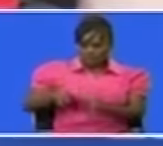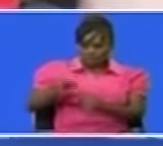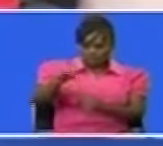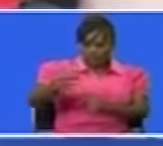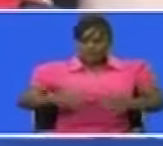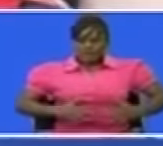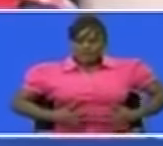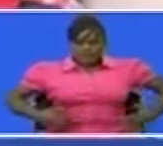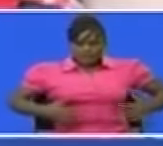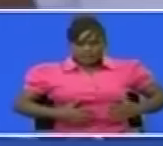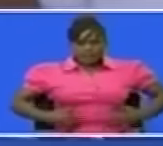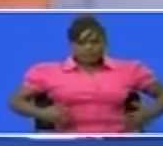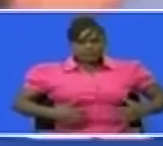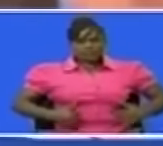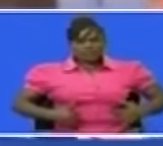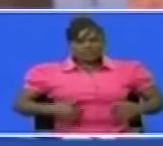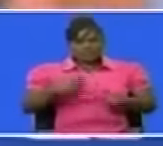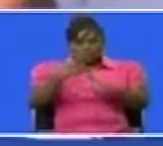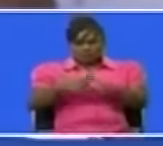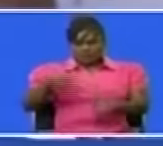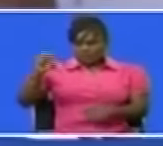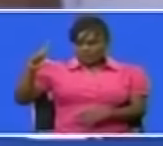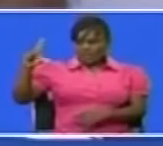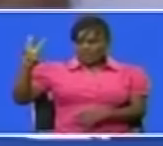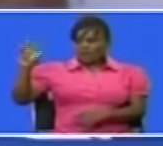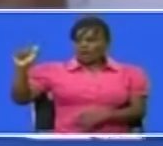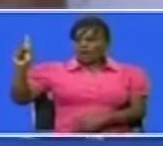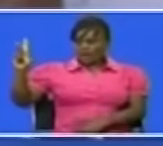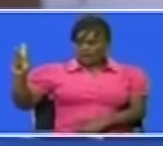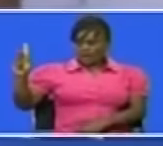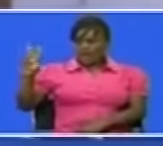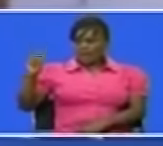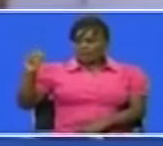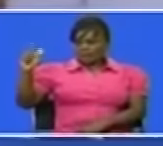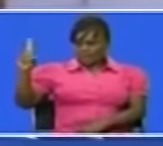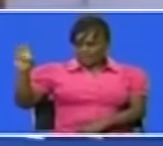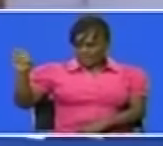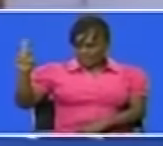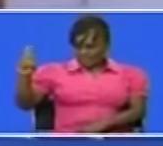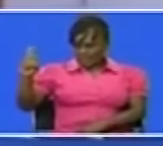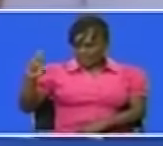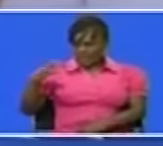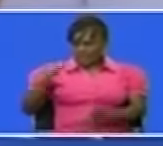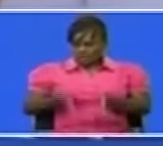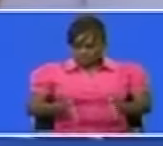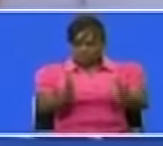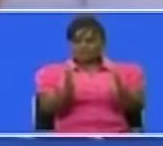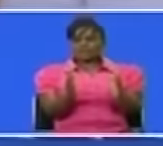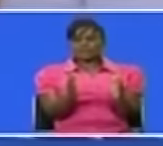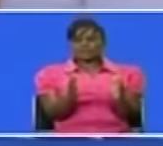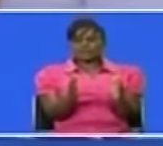Garissa, kutoka Elwak mpaka Mandera. Hiyo barabara